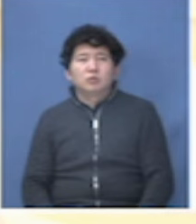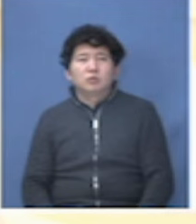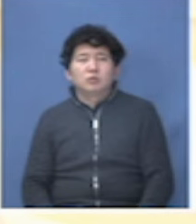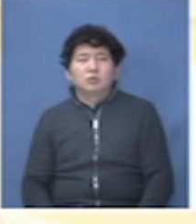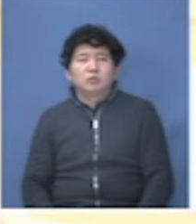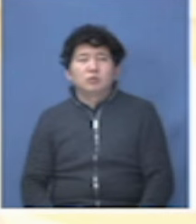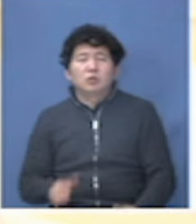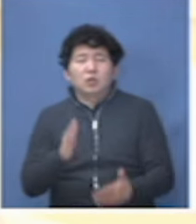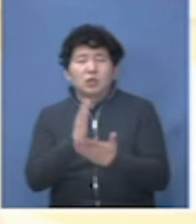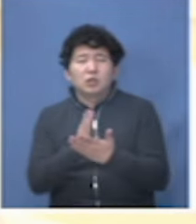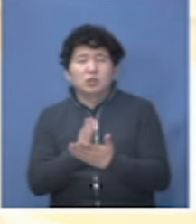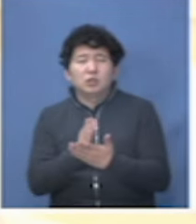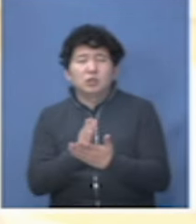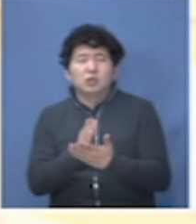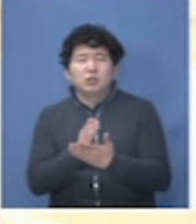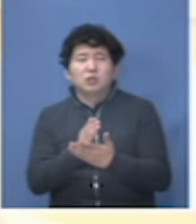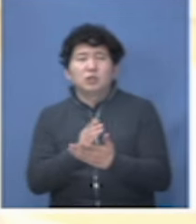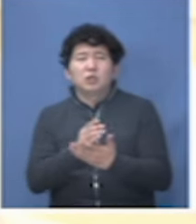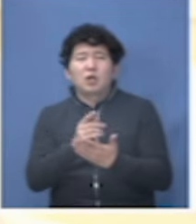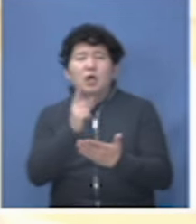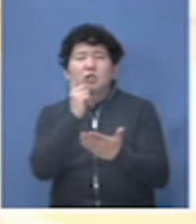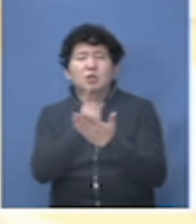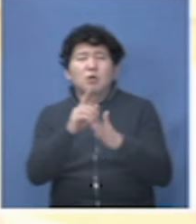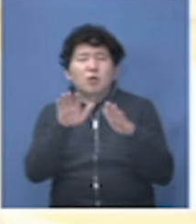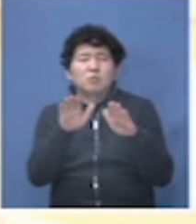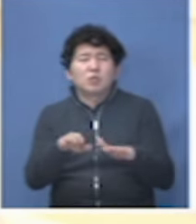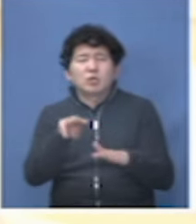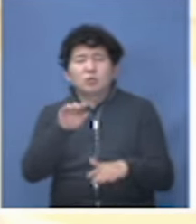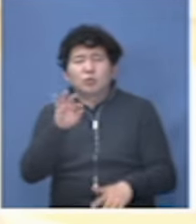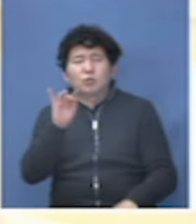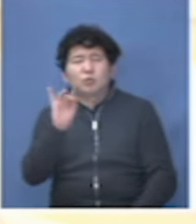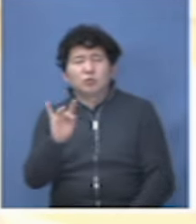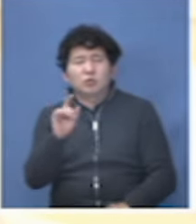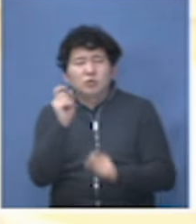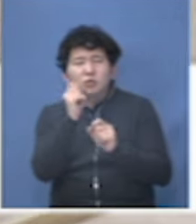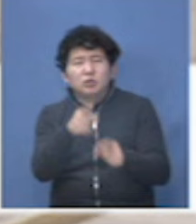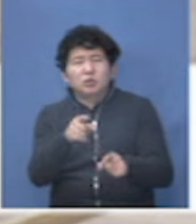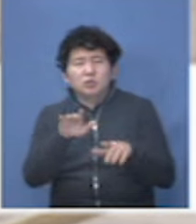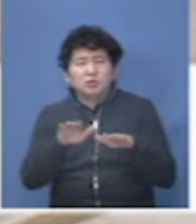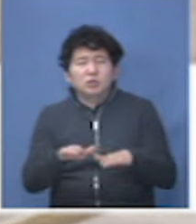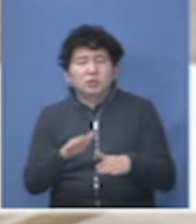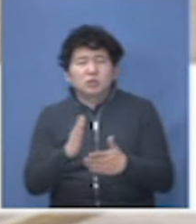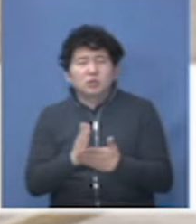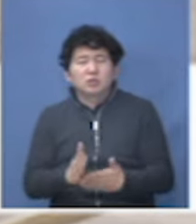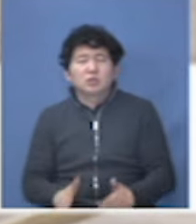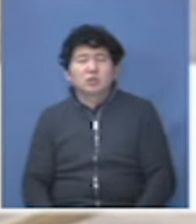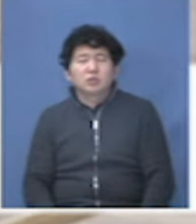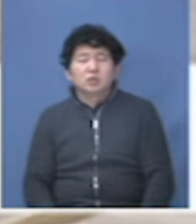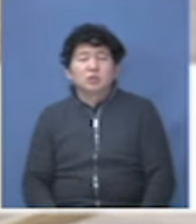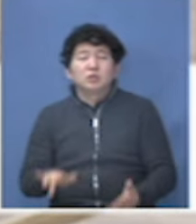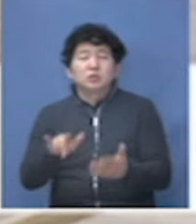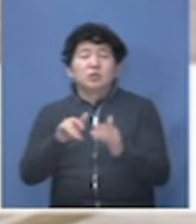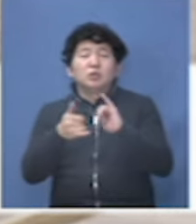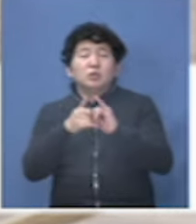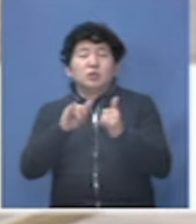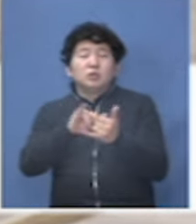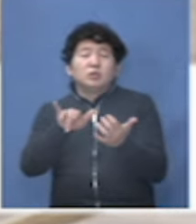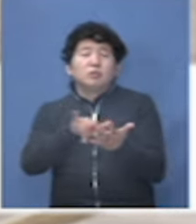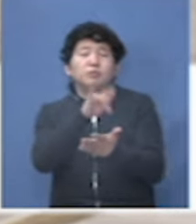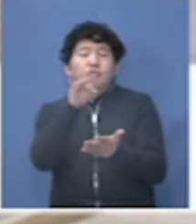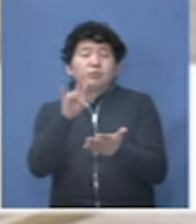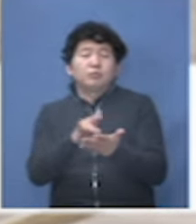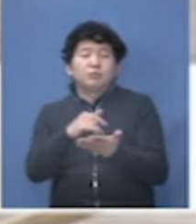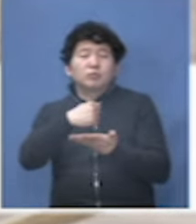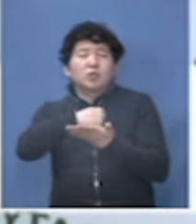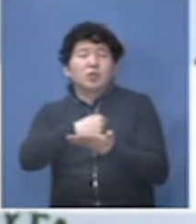қоқыс алаңдары бар. Сол қоқыс алаңдарын жоюға байланысты жобалар таныстыратын болады. Жаңа жобада Өскемен қаласының аумағындағы